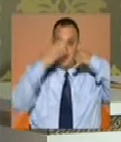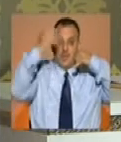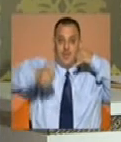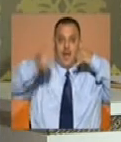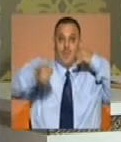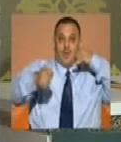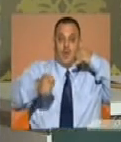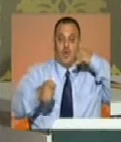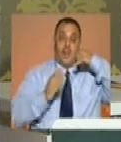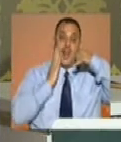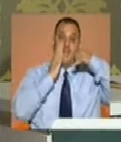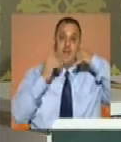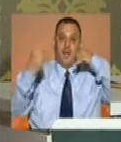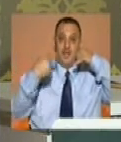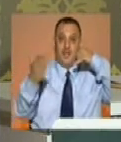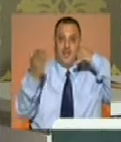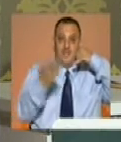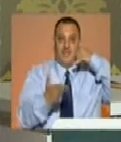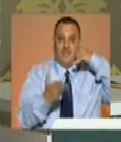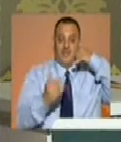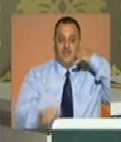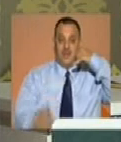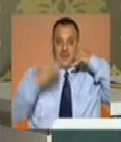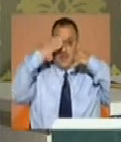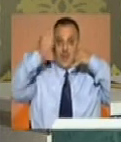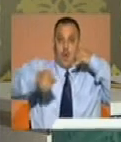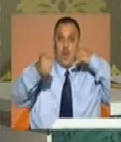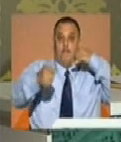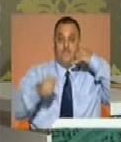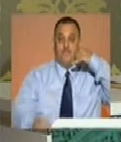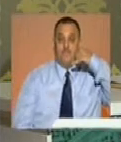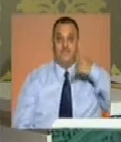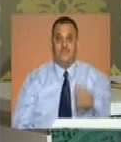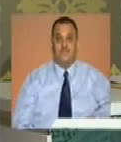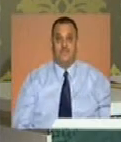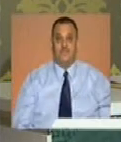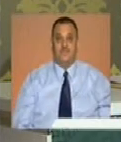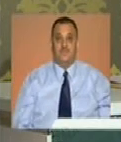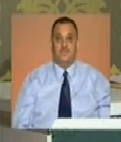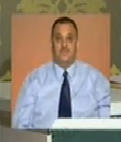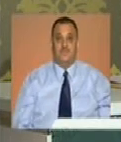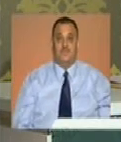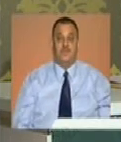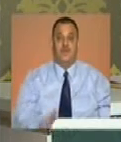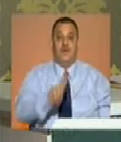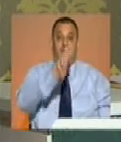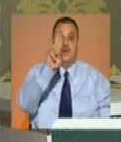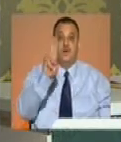عليكم. من ليبيا تفضلي اختي نواره. السلام عليكم. عليكم السلام ورحمه الله. بالله يا شيخ